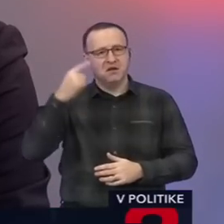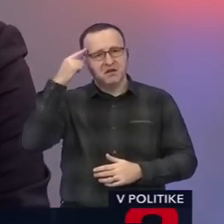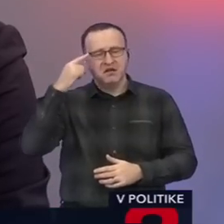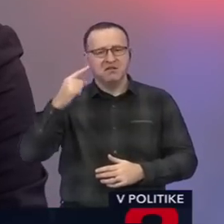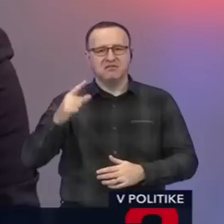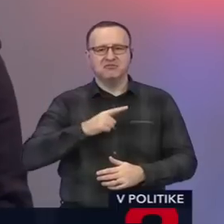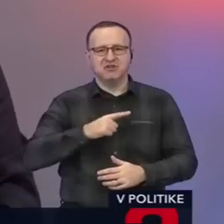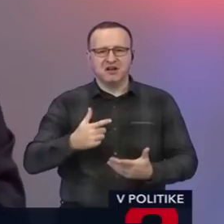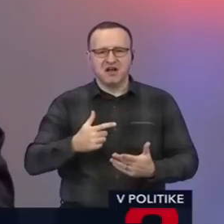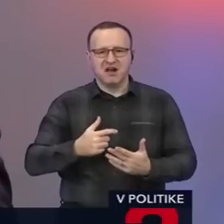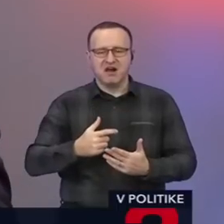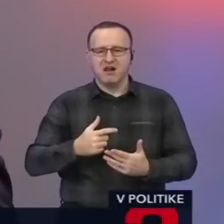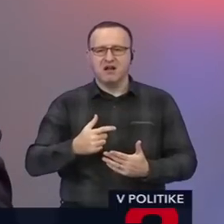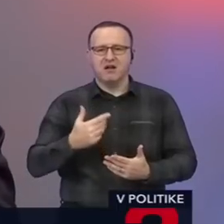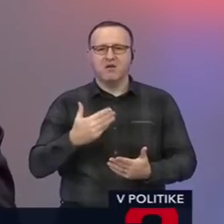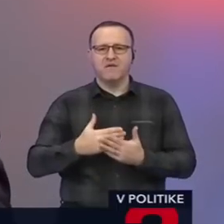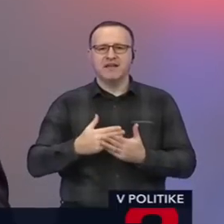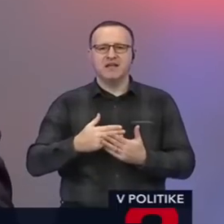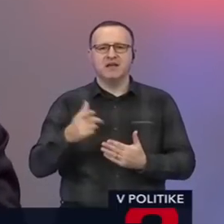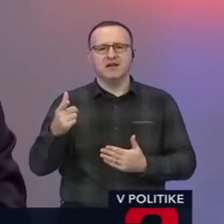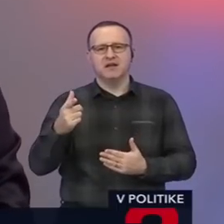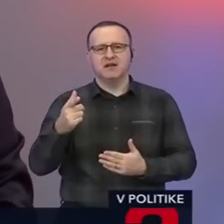posilňuje NATO a